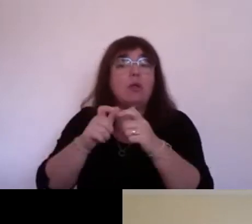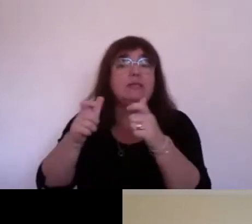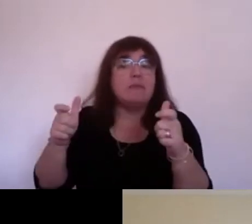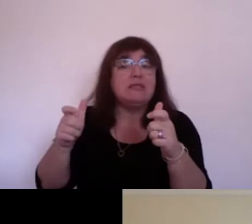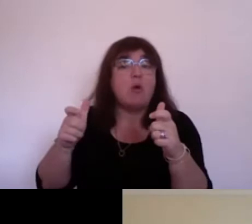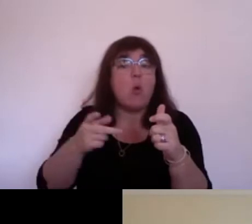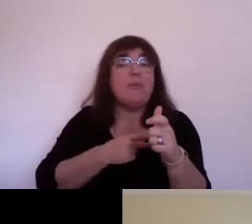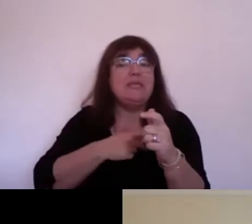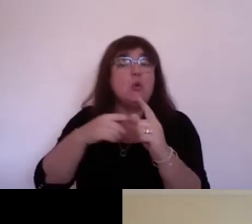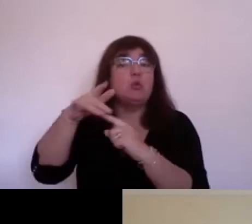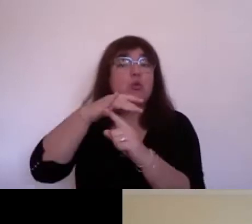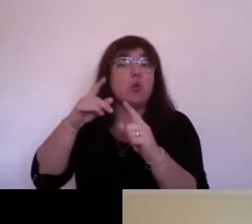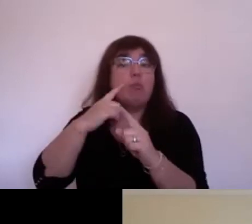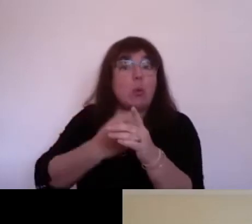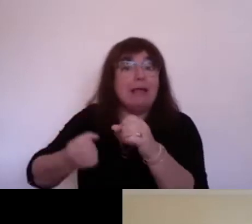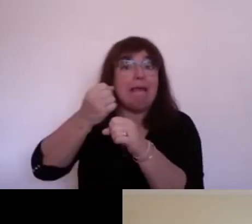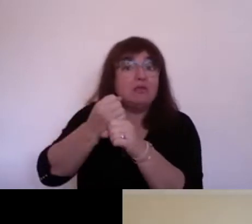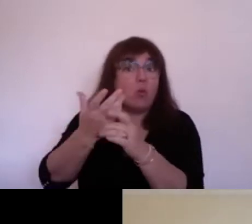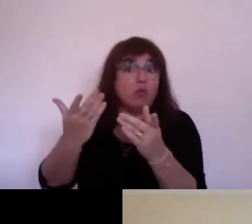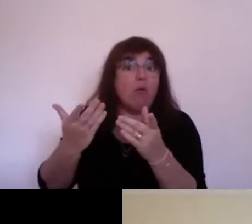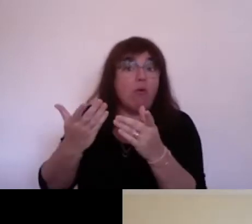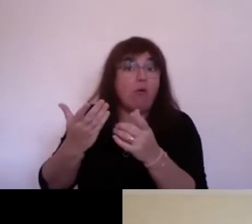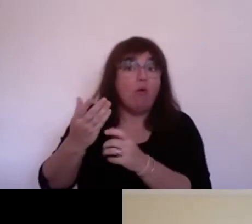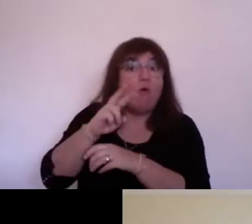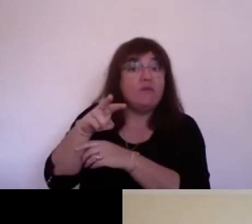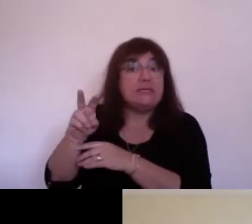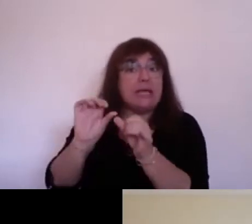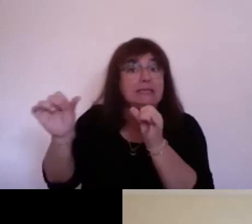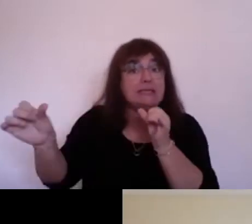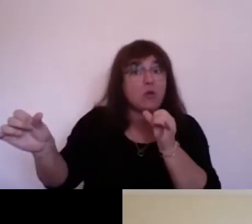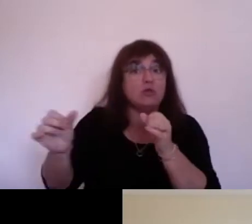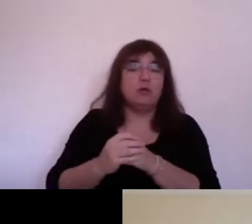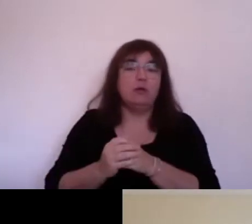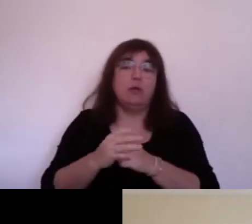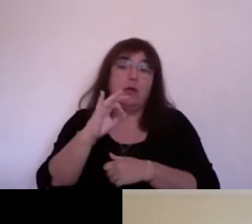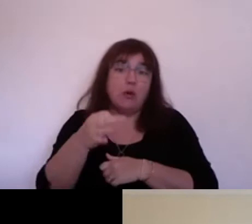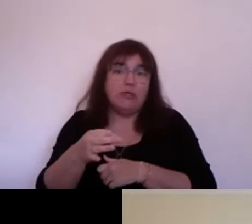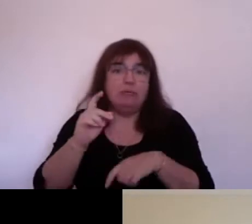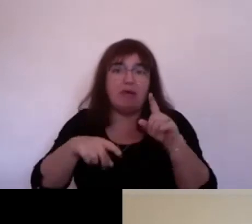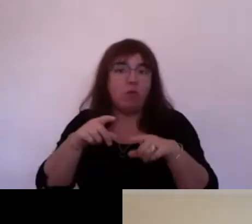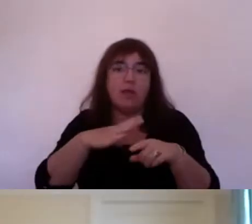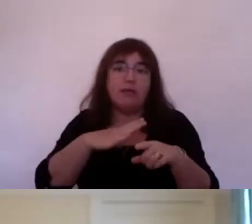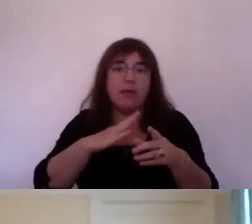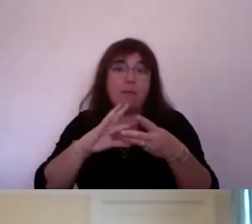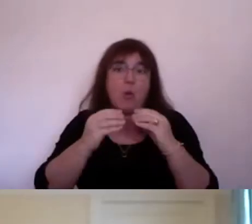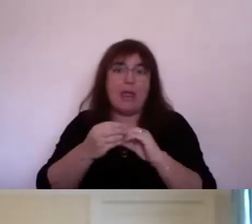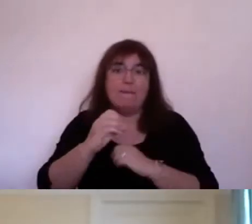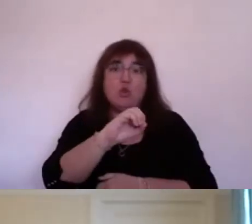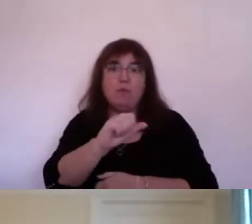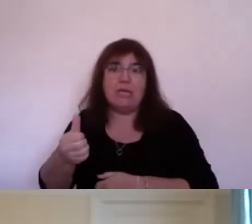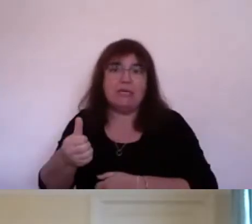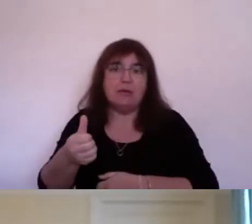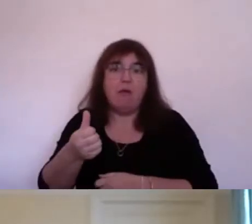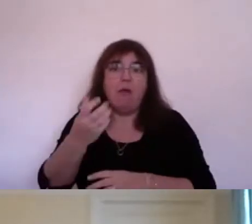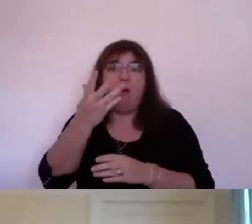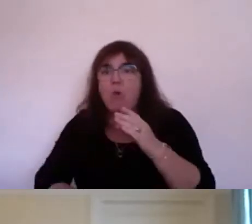en place ces séances. Effectivement, il peut y avoir une forme de fracture numérique du fait d'un manque de